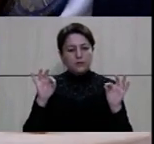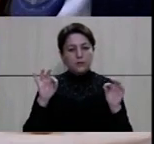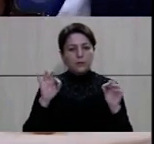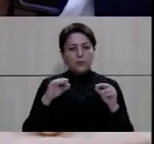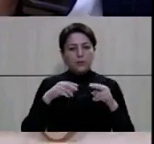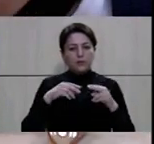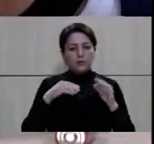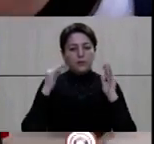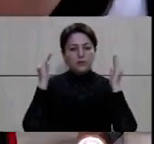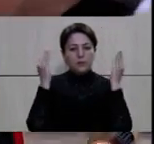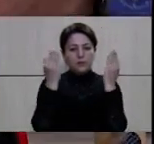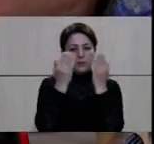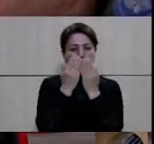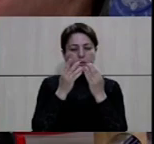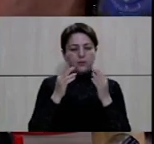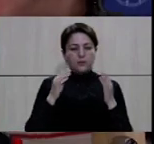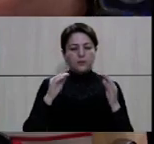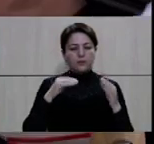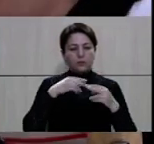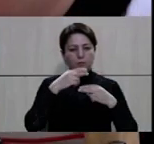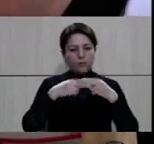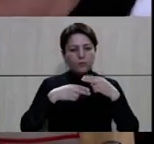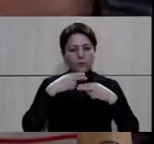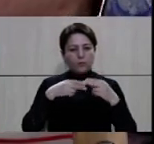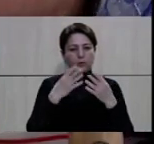izolyatsiya qismi sifatida o'rab olamiz.